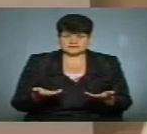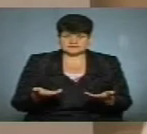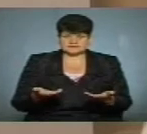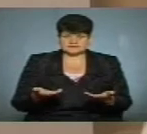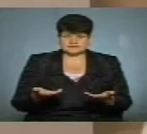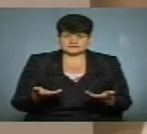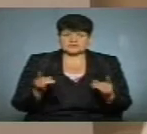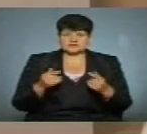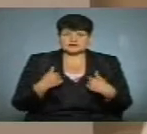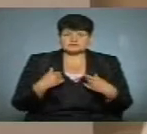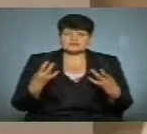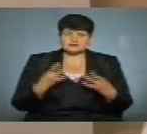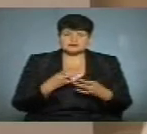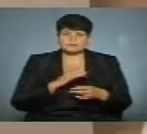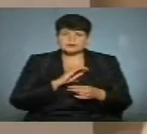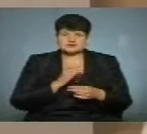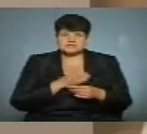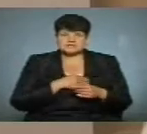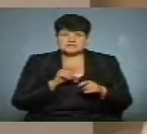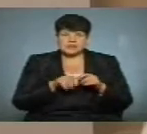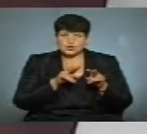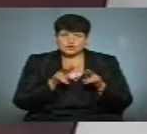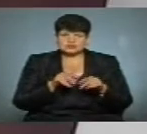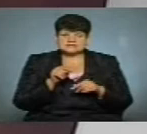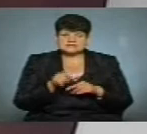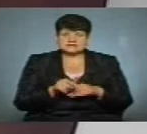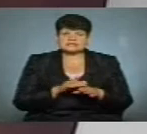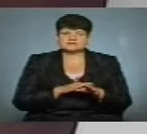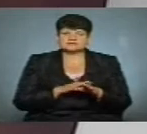що нам треба посилити контроль за їх дотриманням.